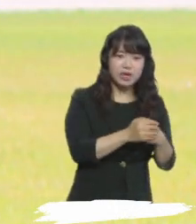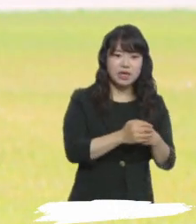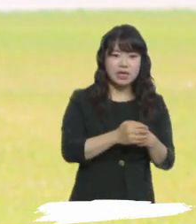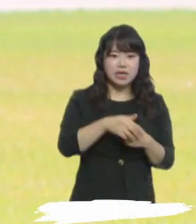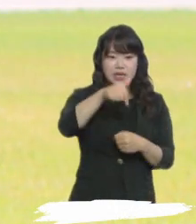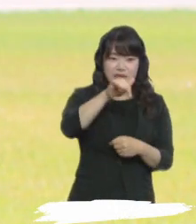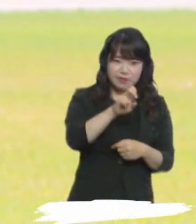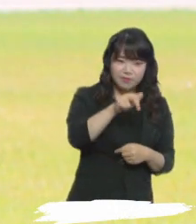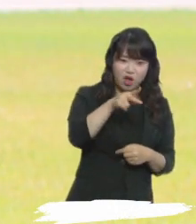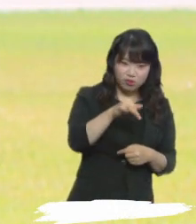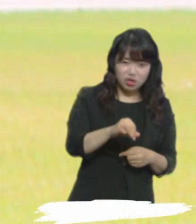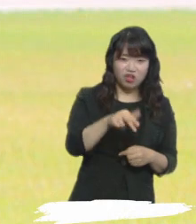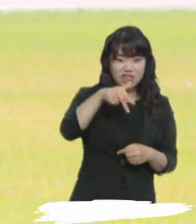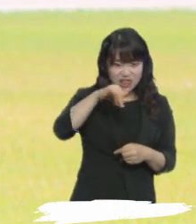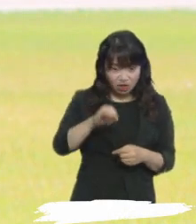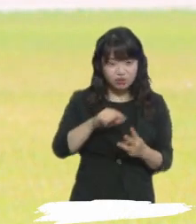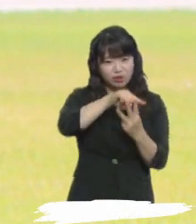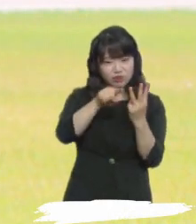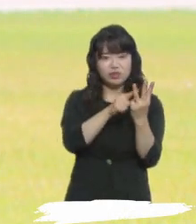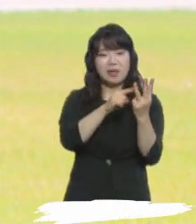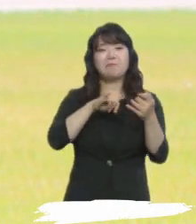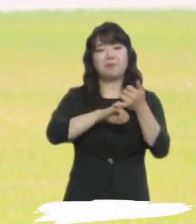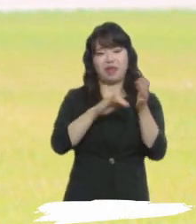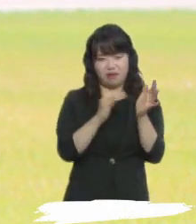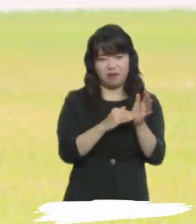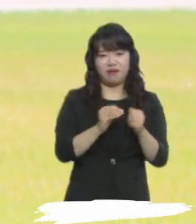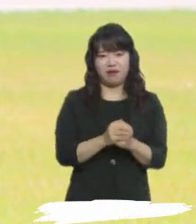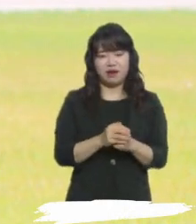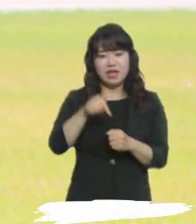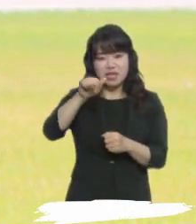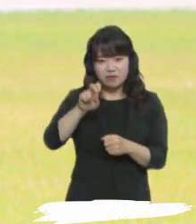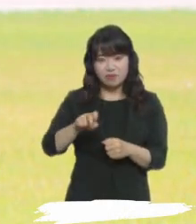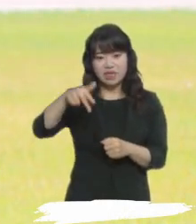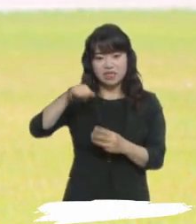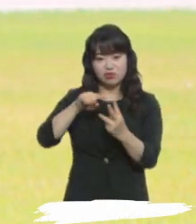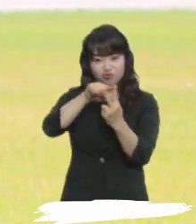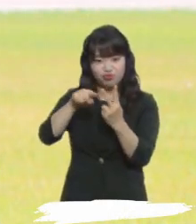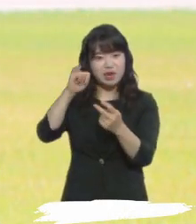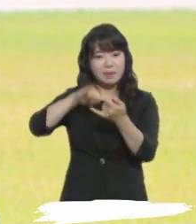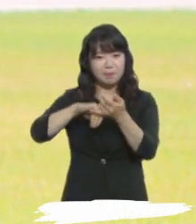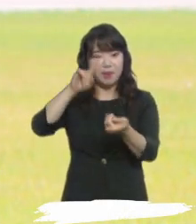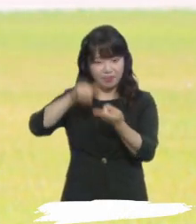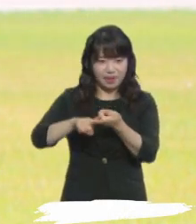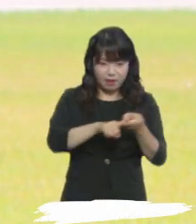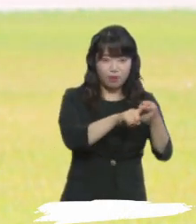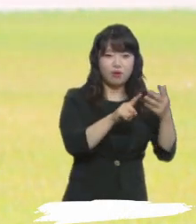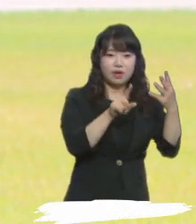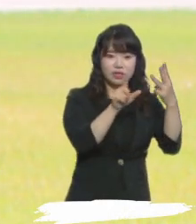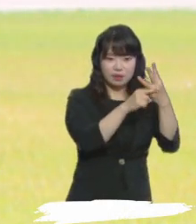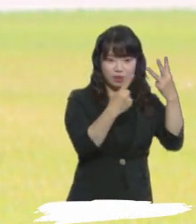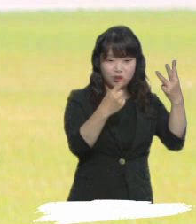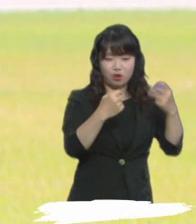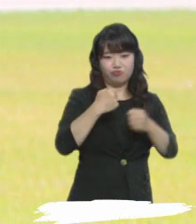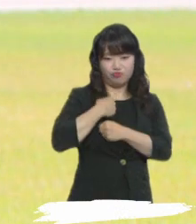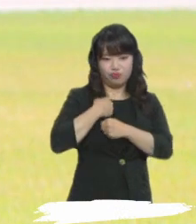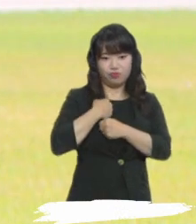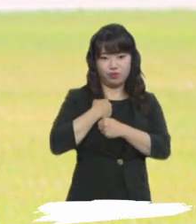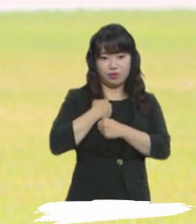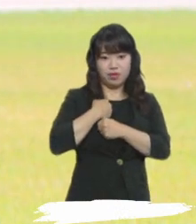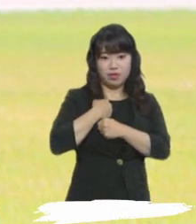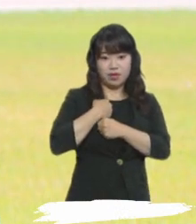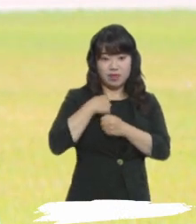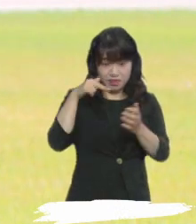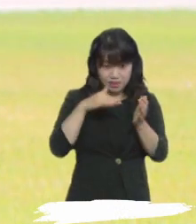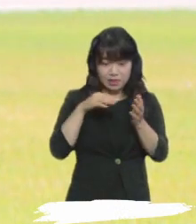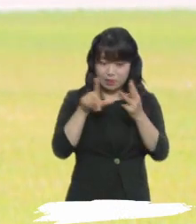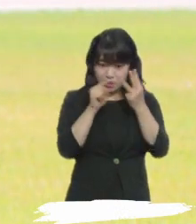지청천, 이응준 등이 약속했는데 김경천, 지청천은 그 약속을 지켜서 3.2운동 이후에 일본군을 탈출해서